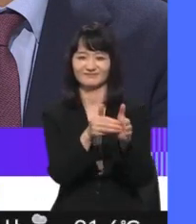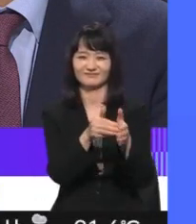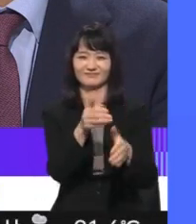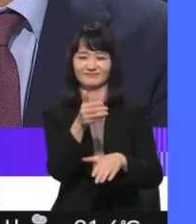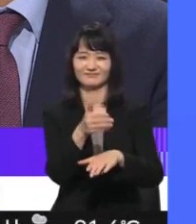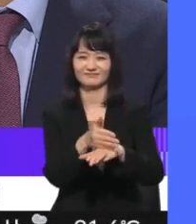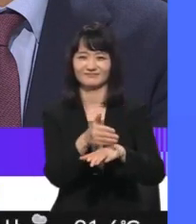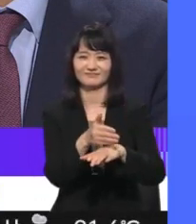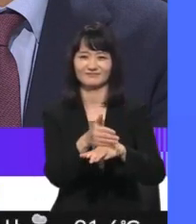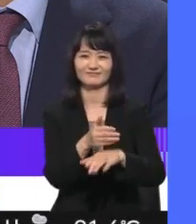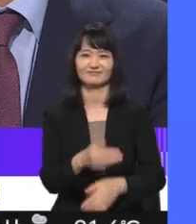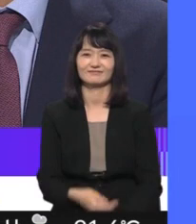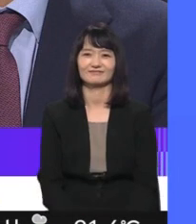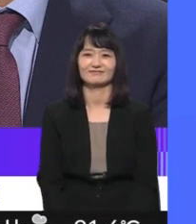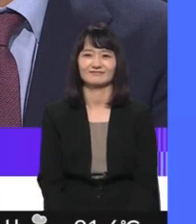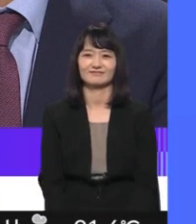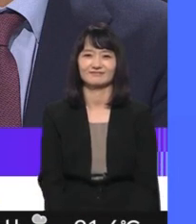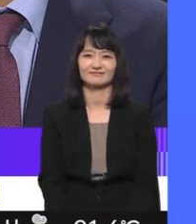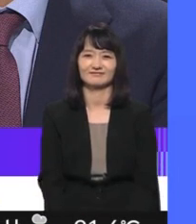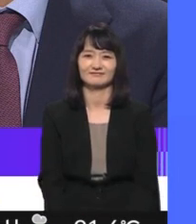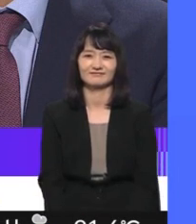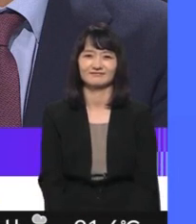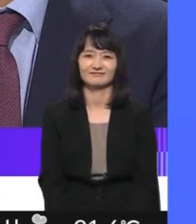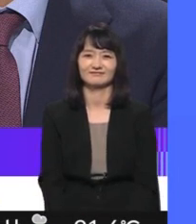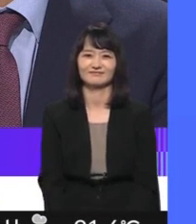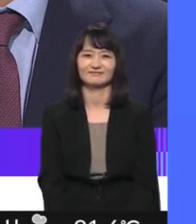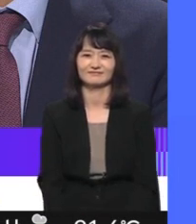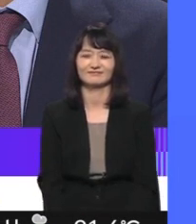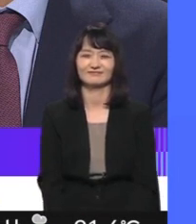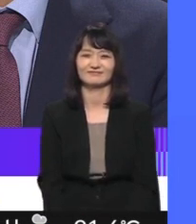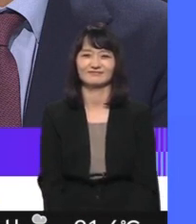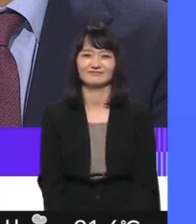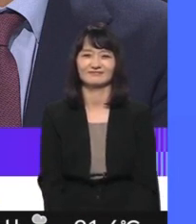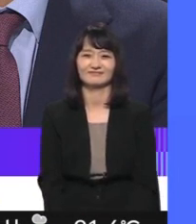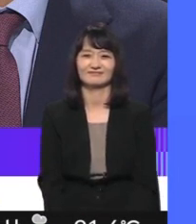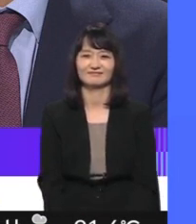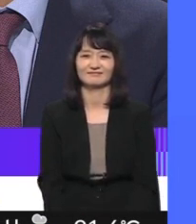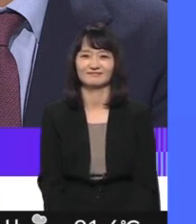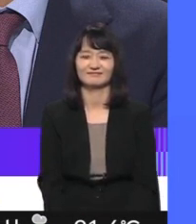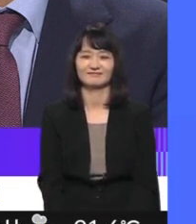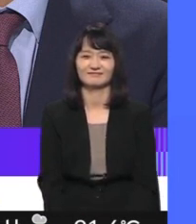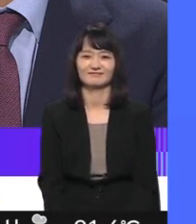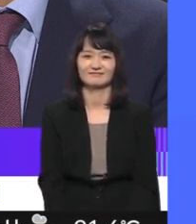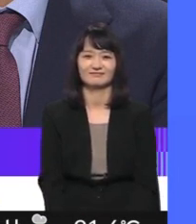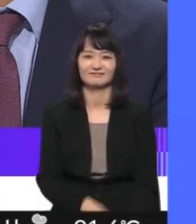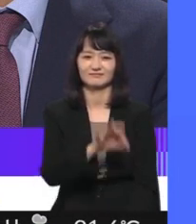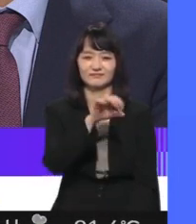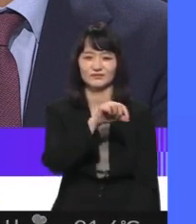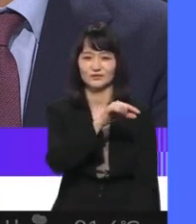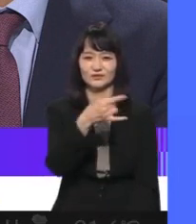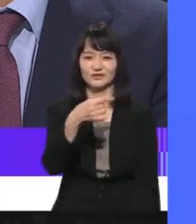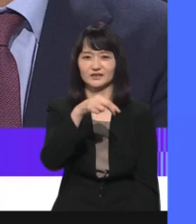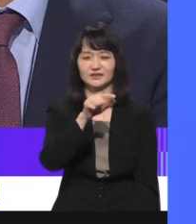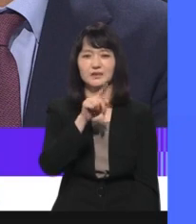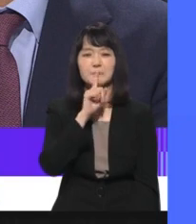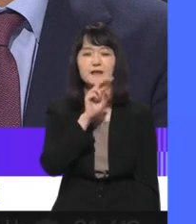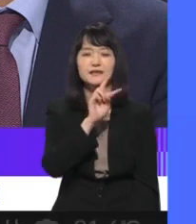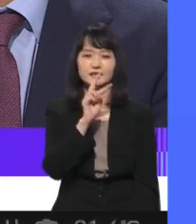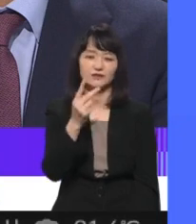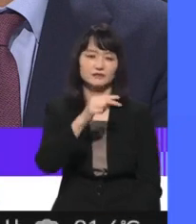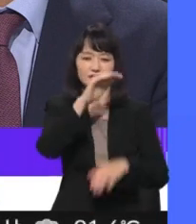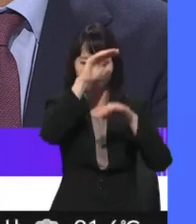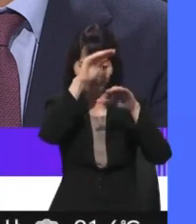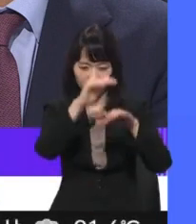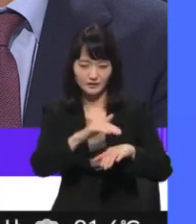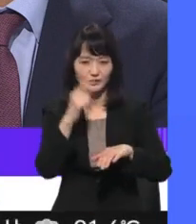예 마 끝났으면 오늘 추전 없습니다 4 인석 전 대변인 얘기 정정 방송을 전해 들었습니다 그 분에 대해 선수 시간